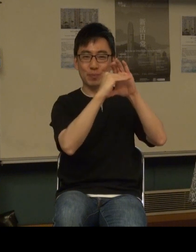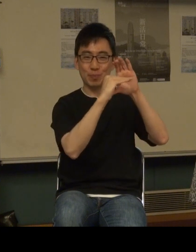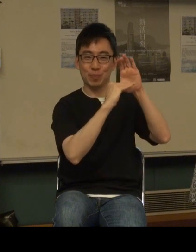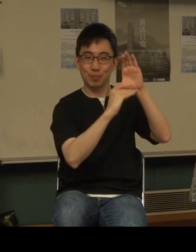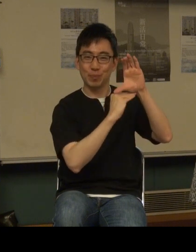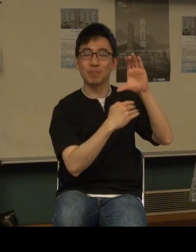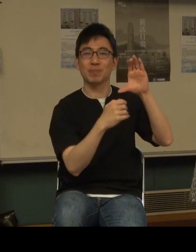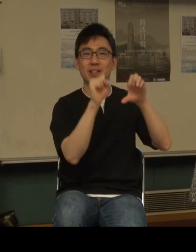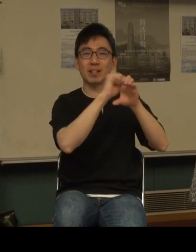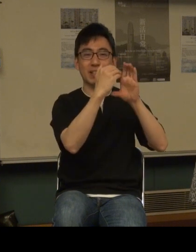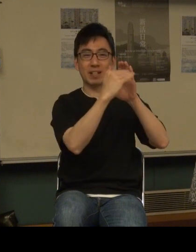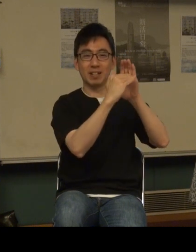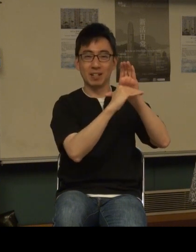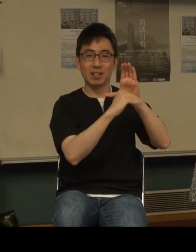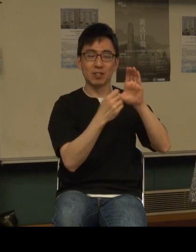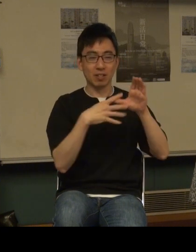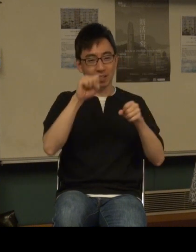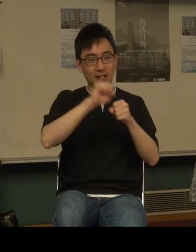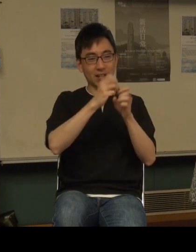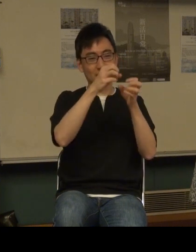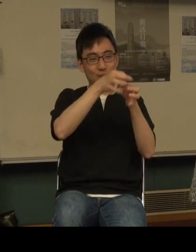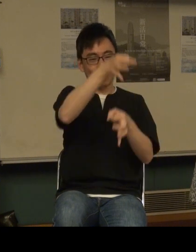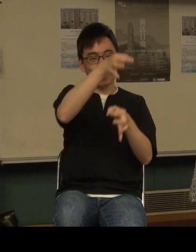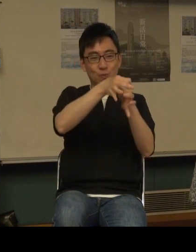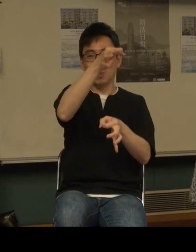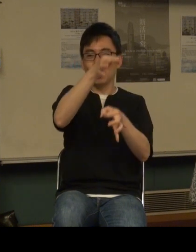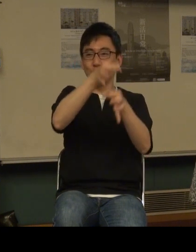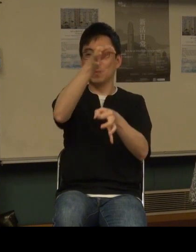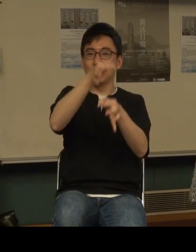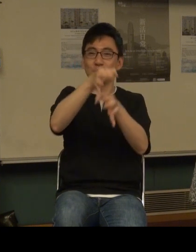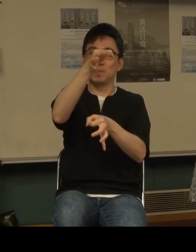啲嘅欄杆喺度啊，做翻呢啲